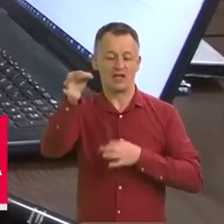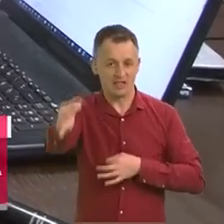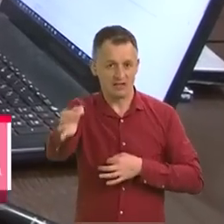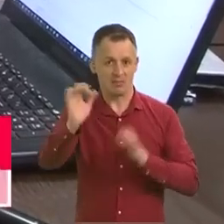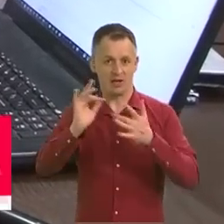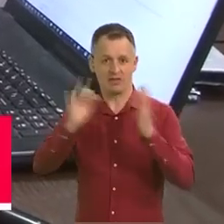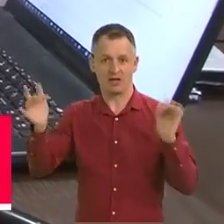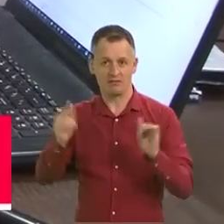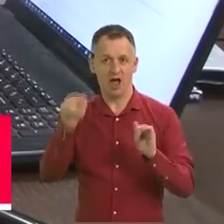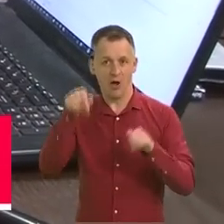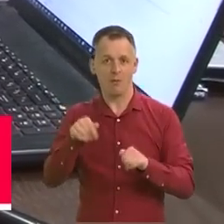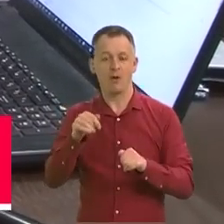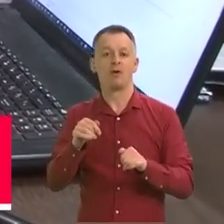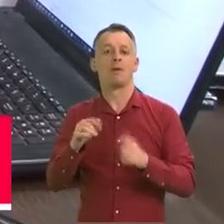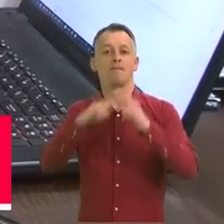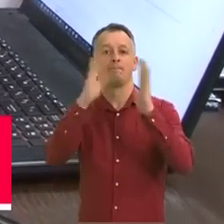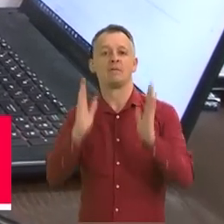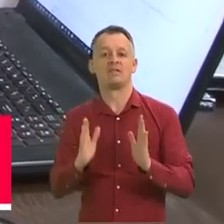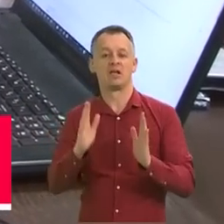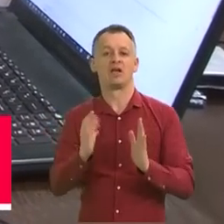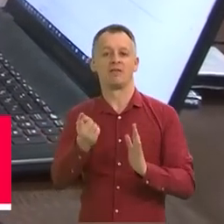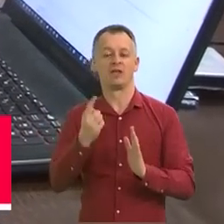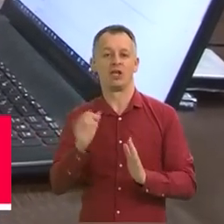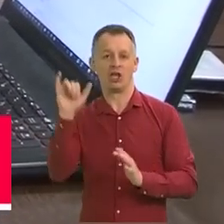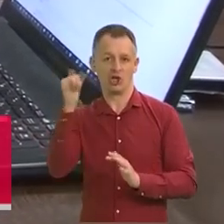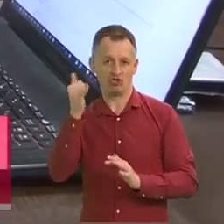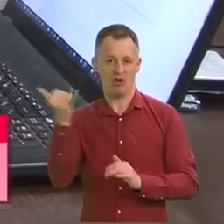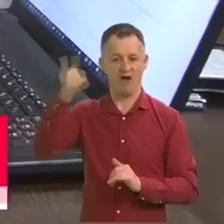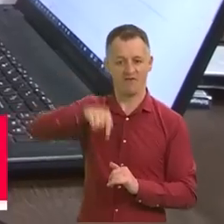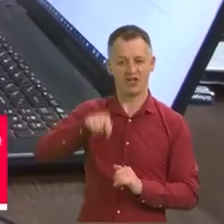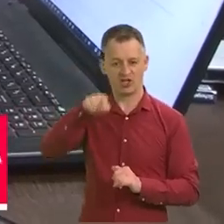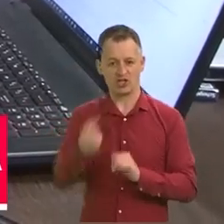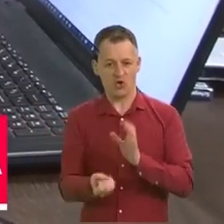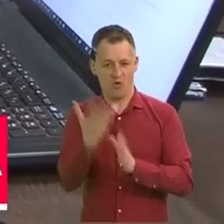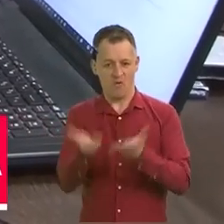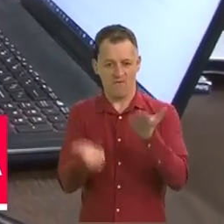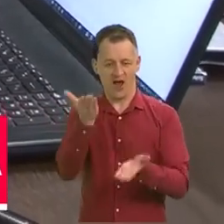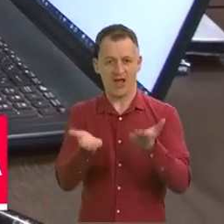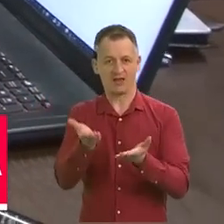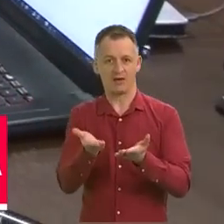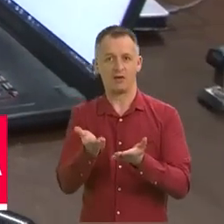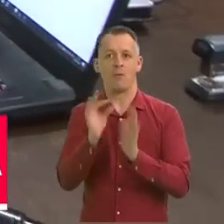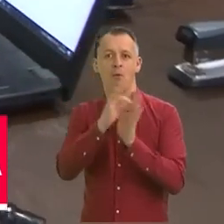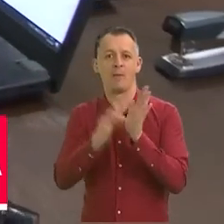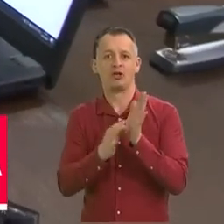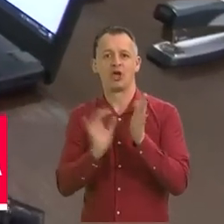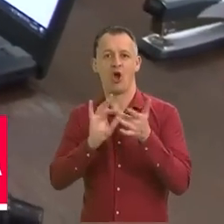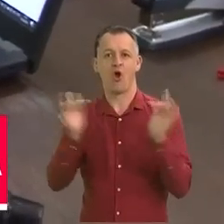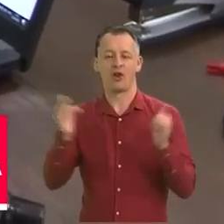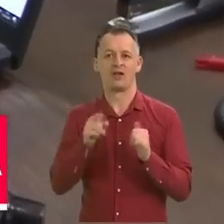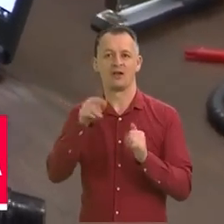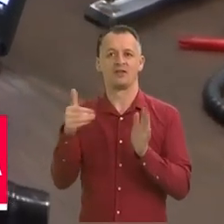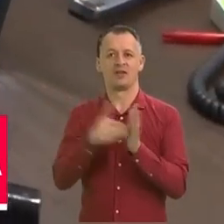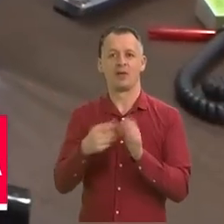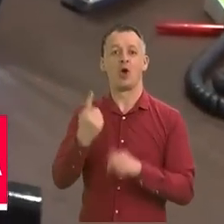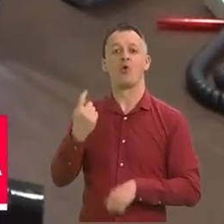că Mitropolia din Iași a venit cu această variantă de pomelnice online. Este nevoie practic de un card pe